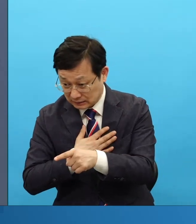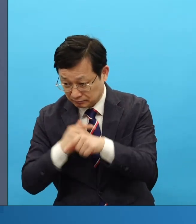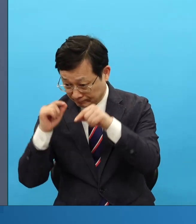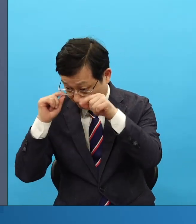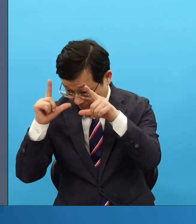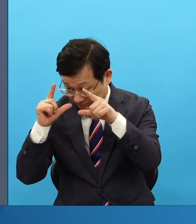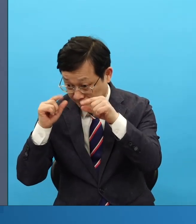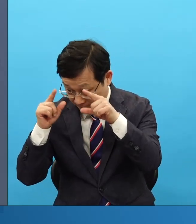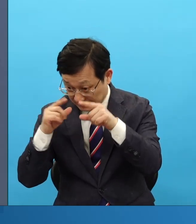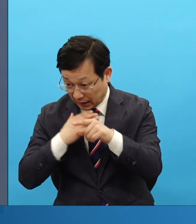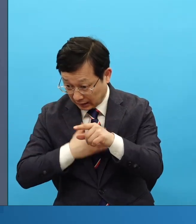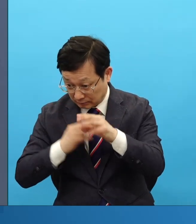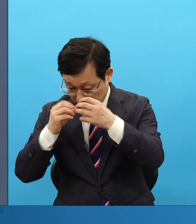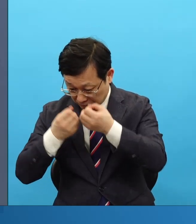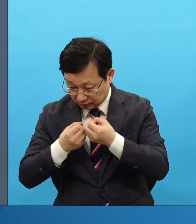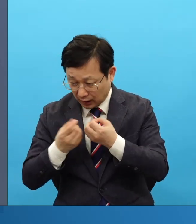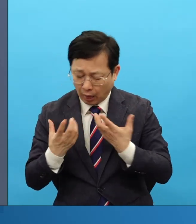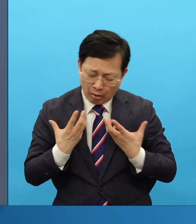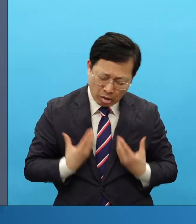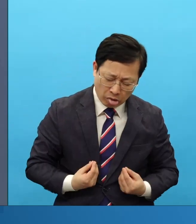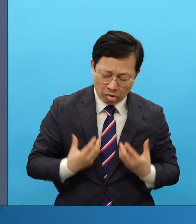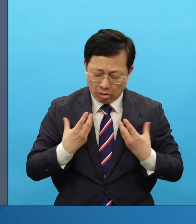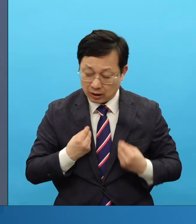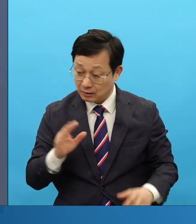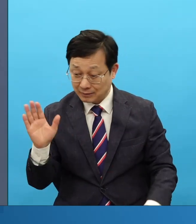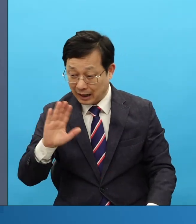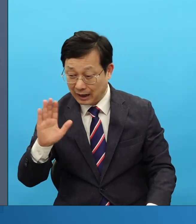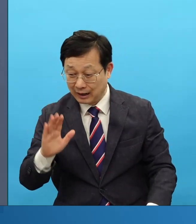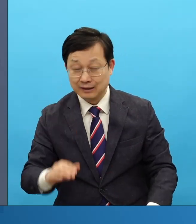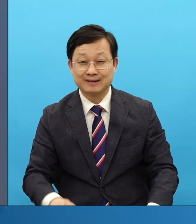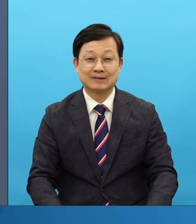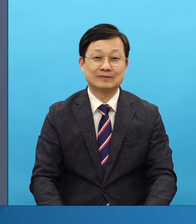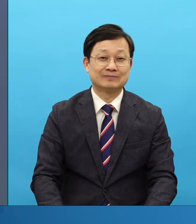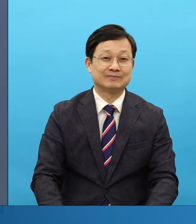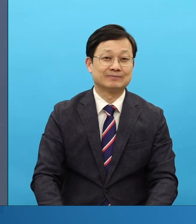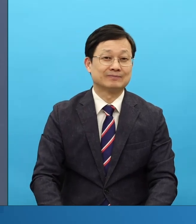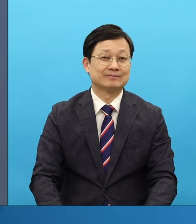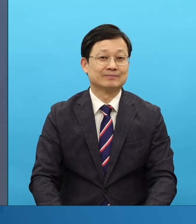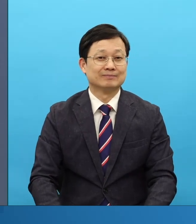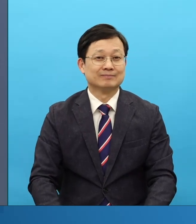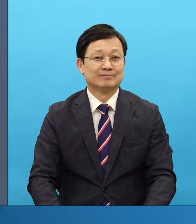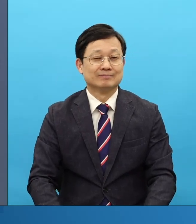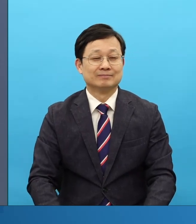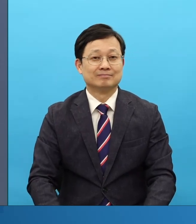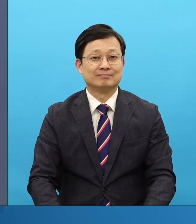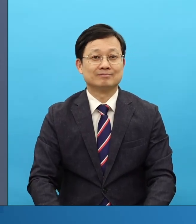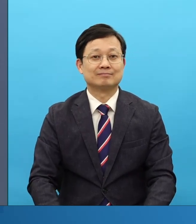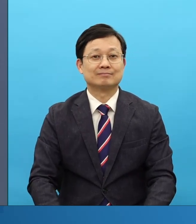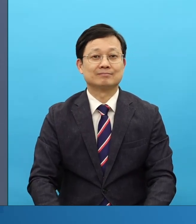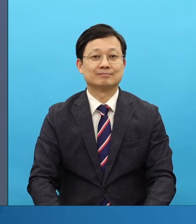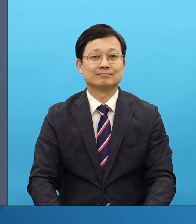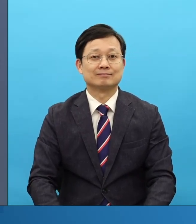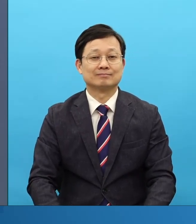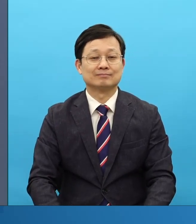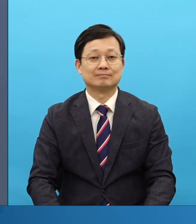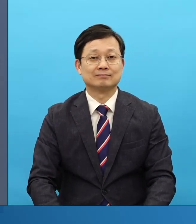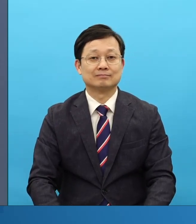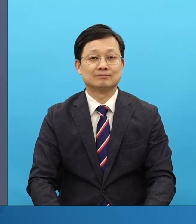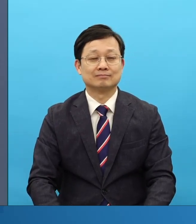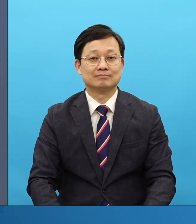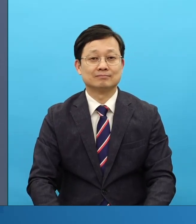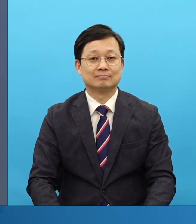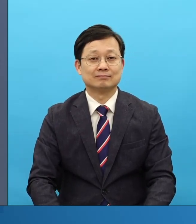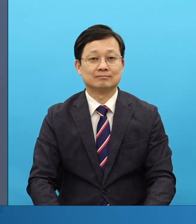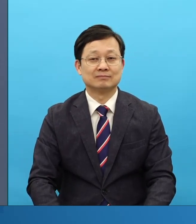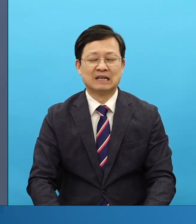important. 그걸로 네 사명 가져야지. 낙심돼야 될 이유가 아니라. And that's something that you must have a mission for, not something that you must be discouraged by. 아이고 우리 뭐 딸은